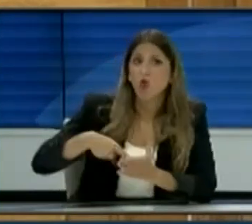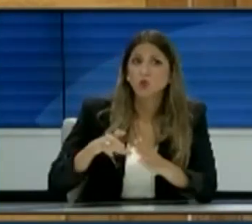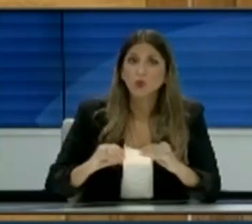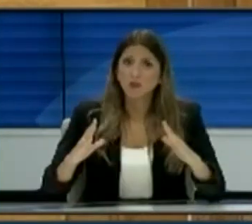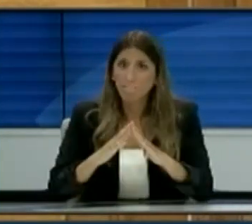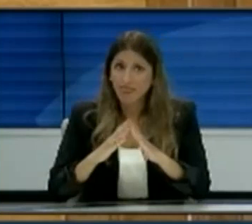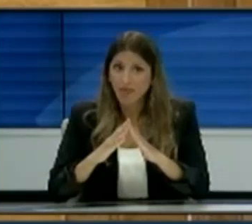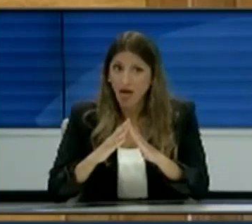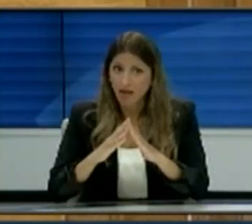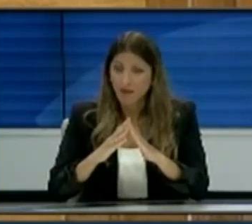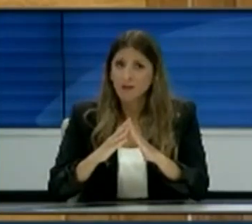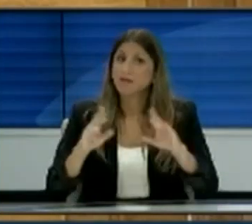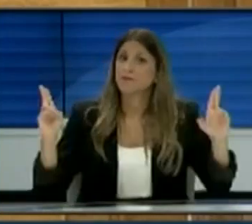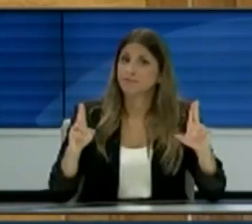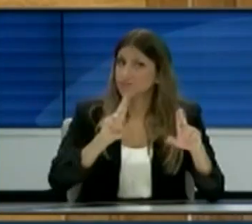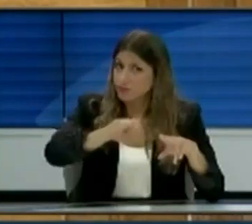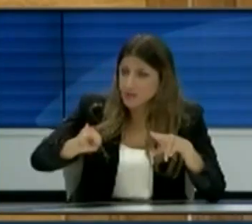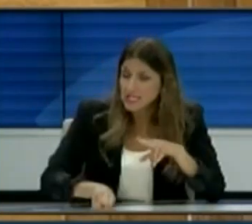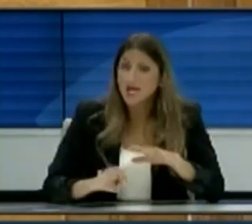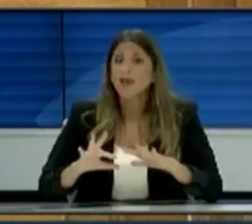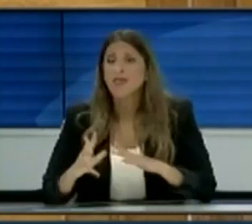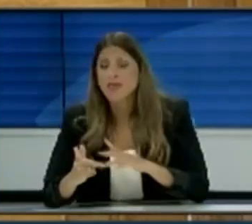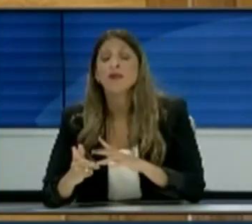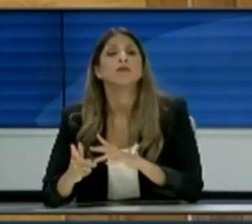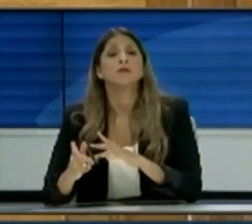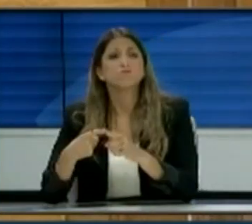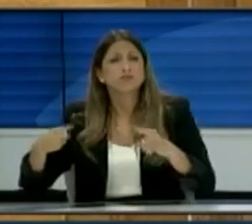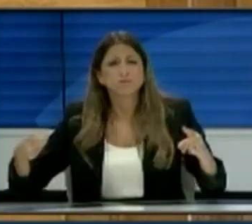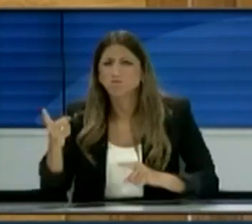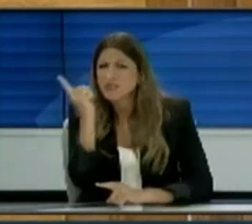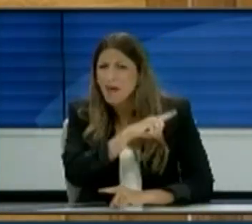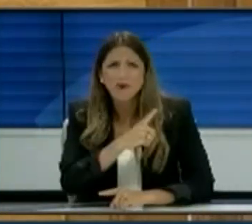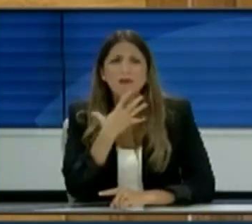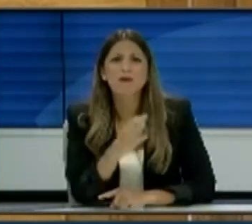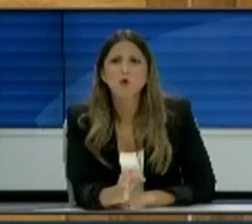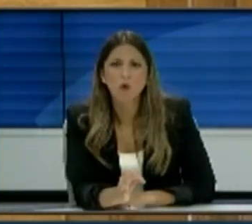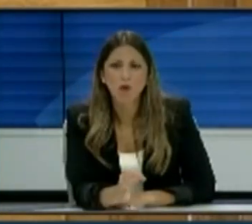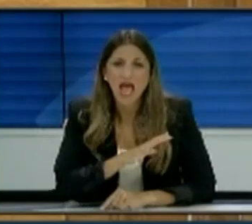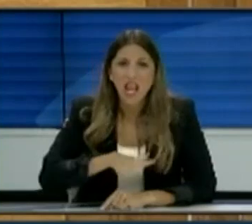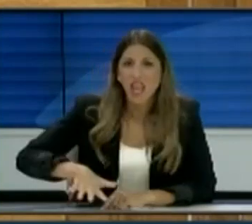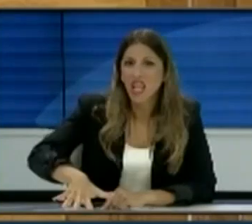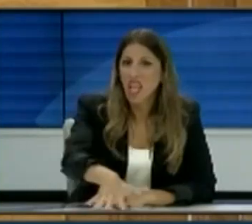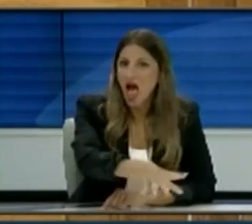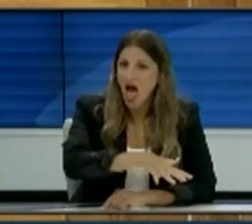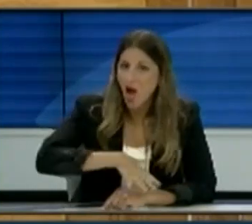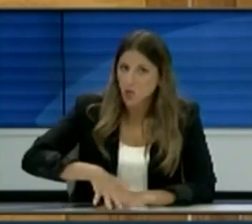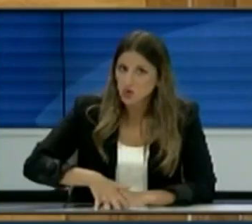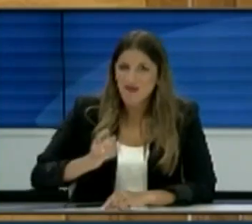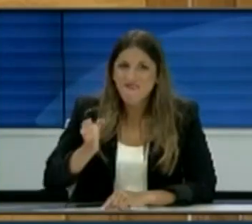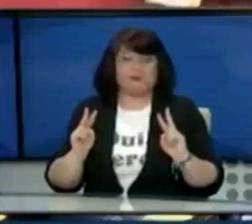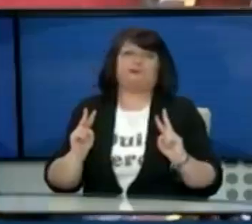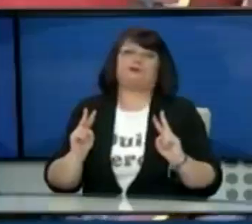αυξήσετε συντάξεις και επιδόματα? Γιατί είπατε τέτοια ψέματα που ο ελληνικός λαός ακόμα δεν τα έχει